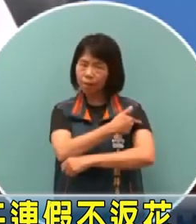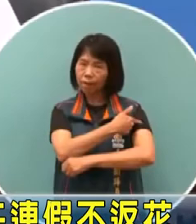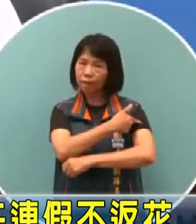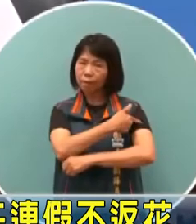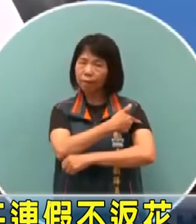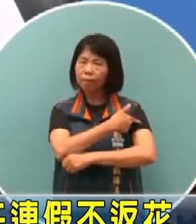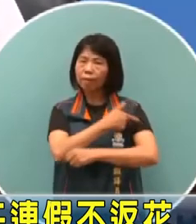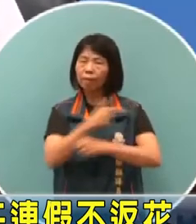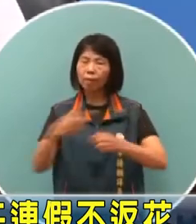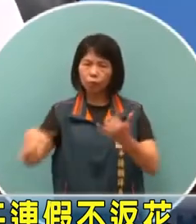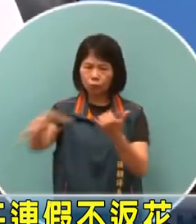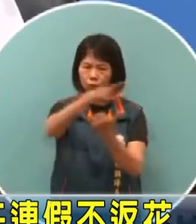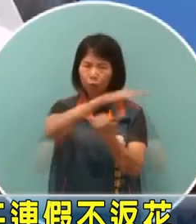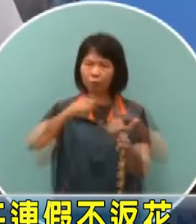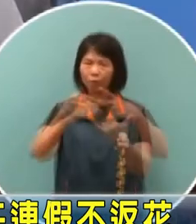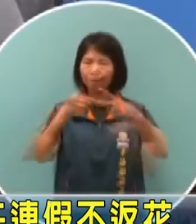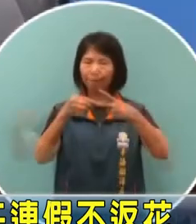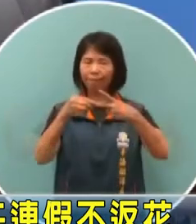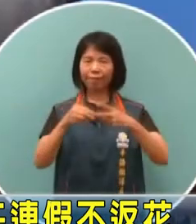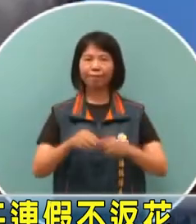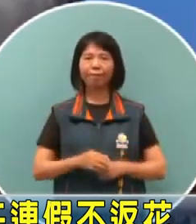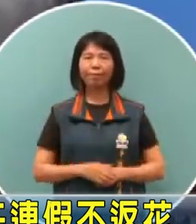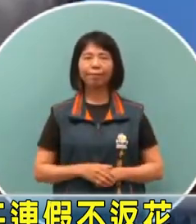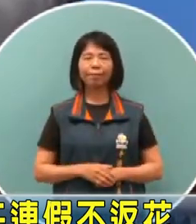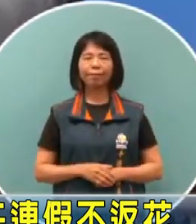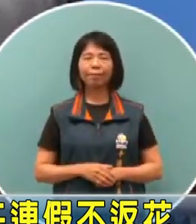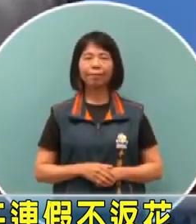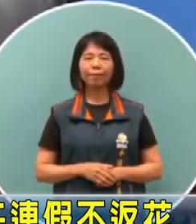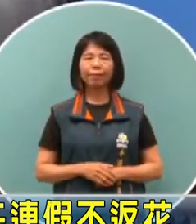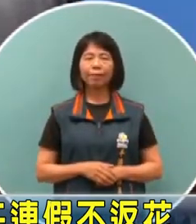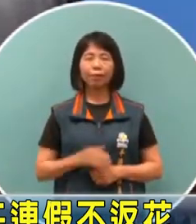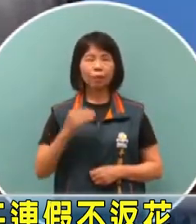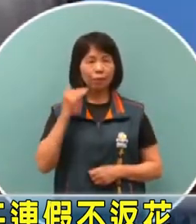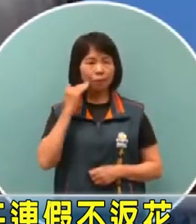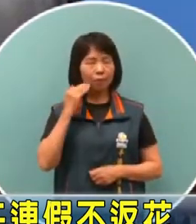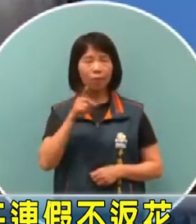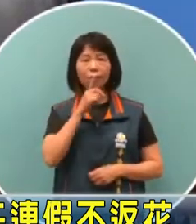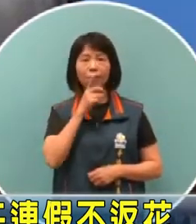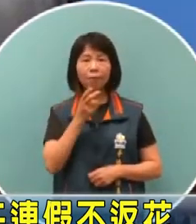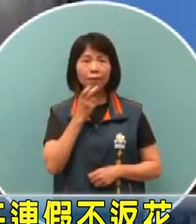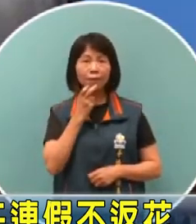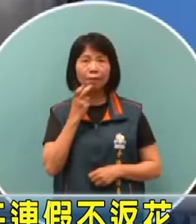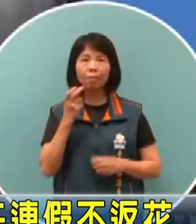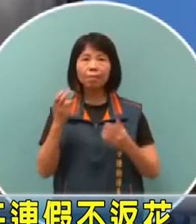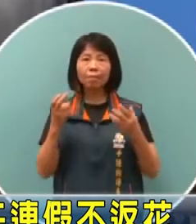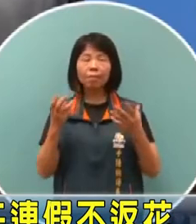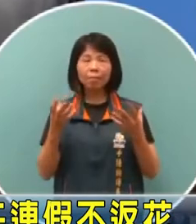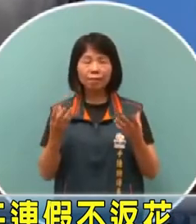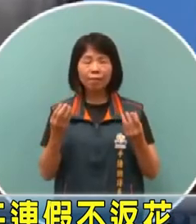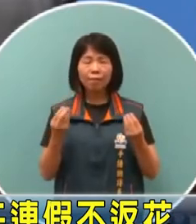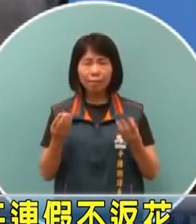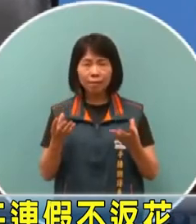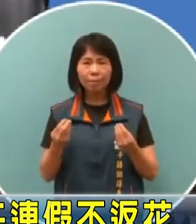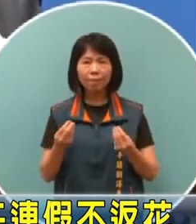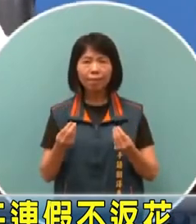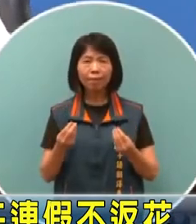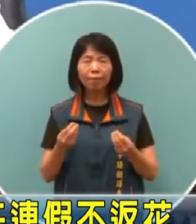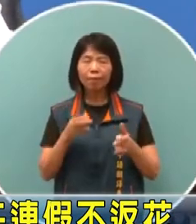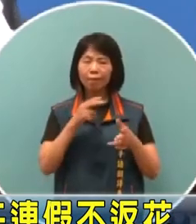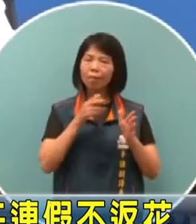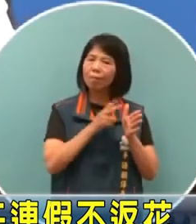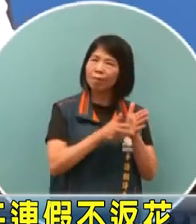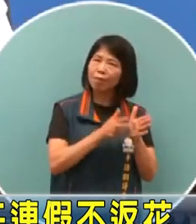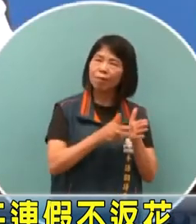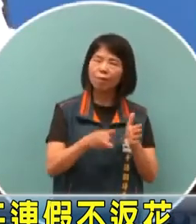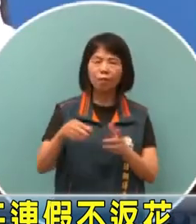象全国同步。对于如果中央没有停止铁公